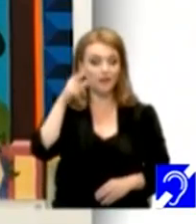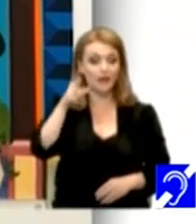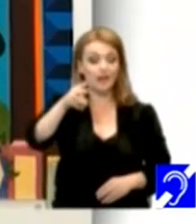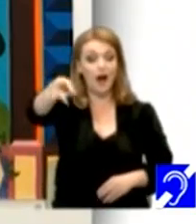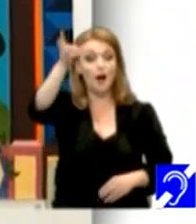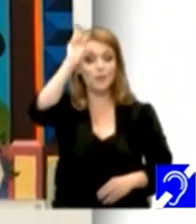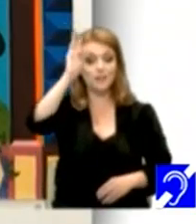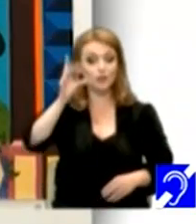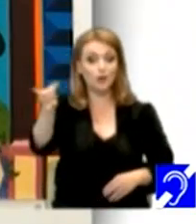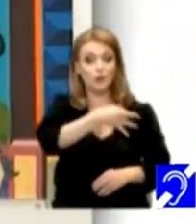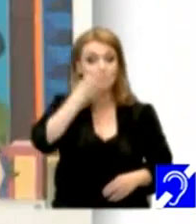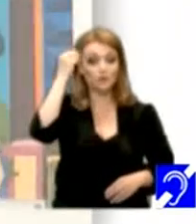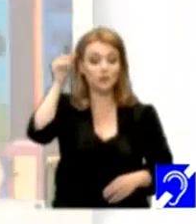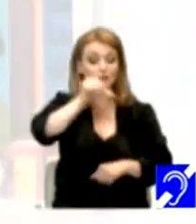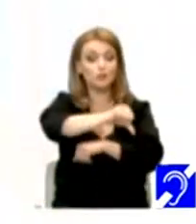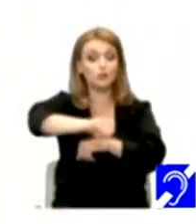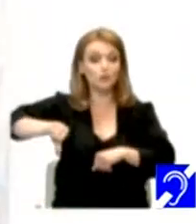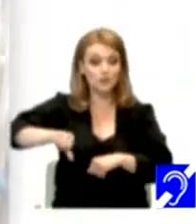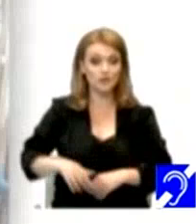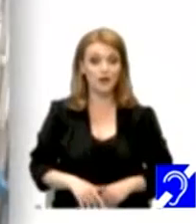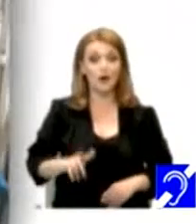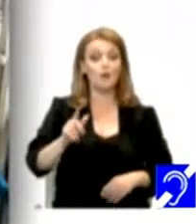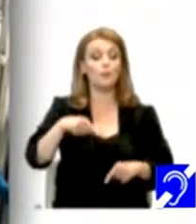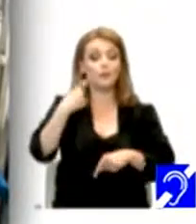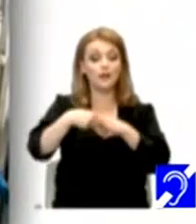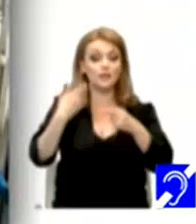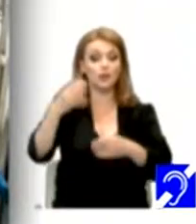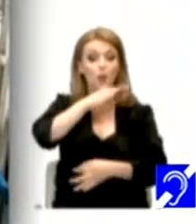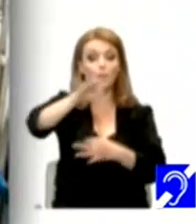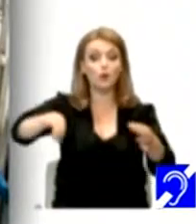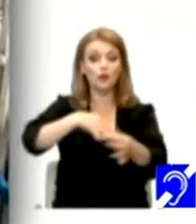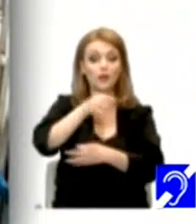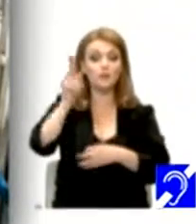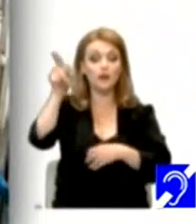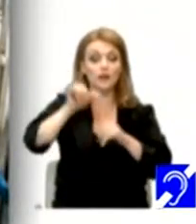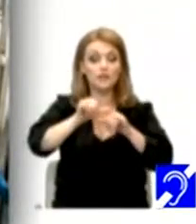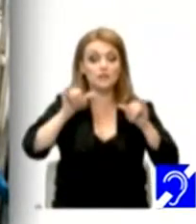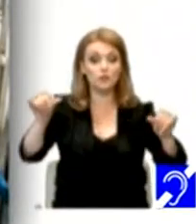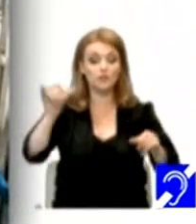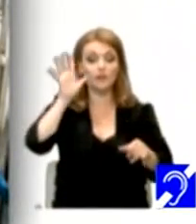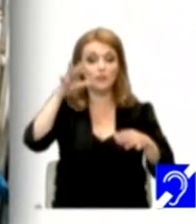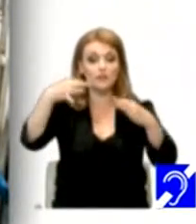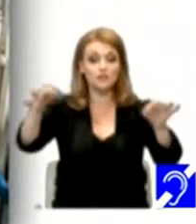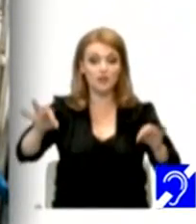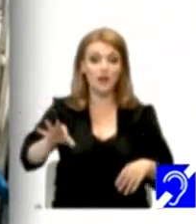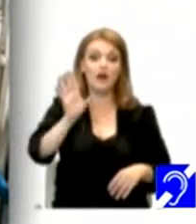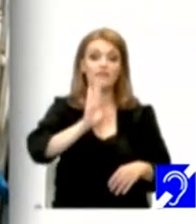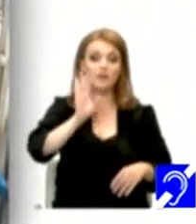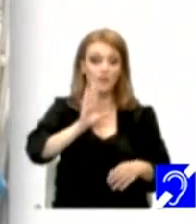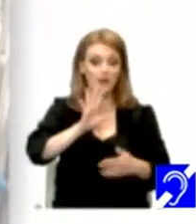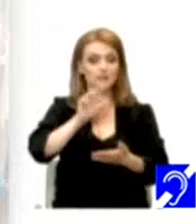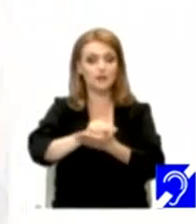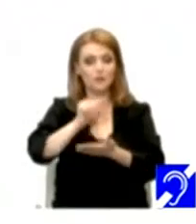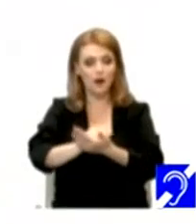al Republicii Moldova în străinătate, mai ales prin proiectul de suflet pe care îl dezvoltă în timpul liber. Tânăra face